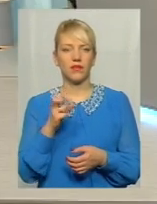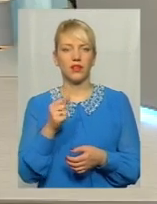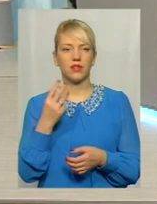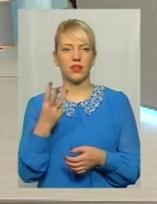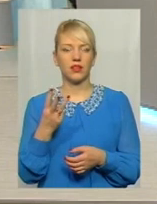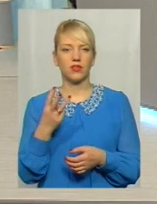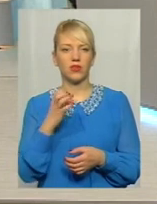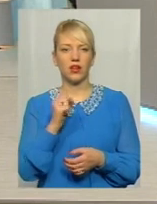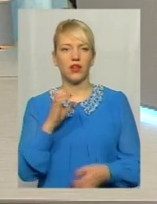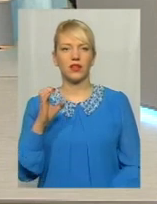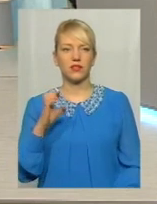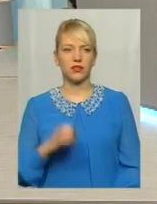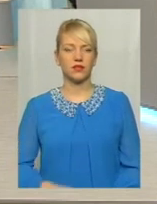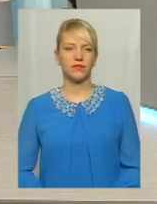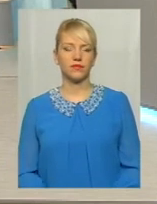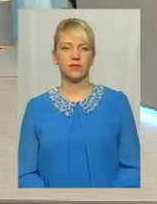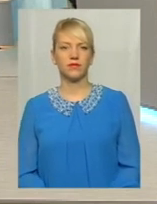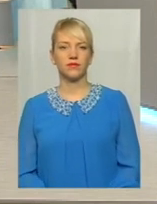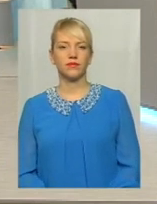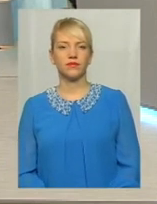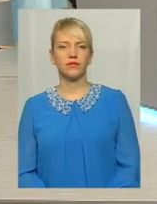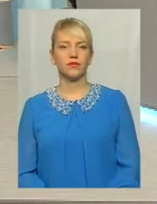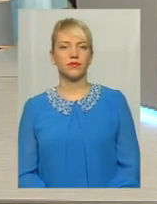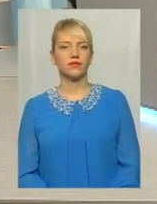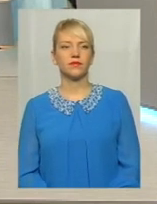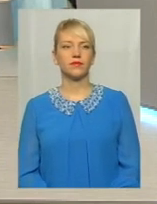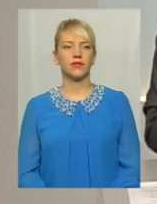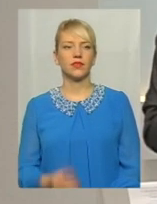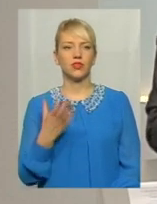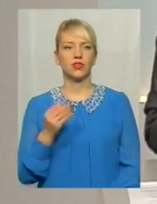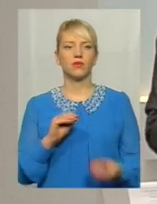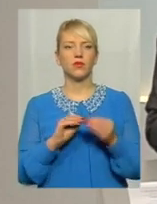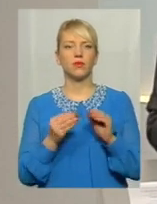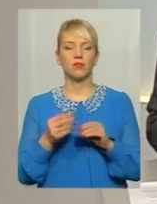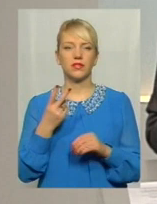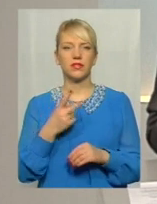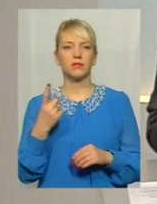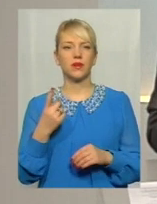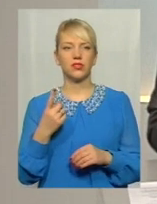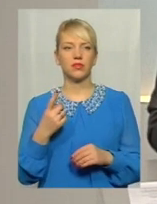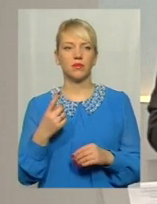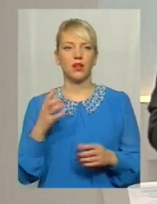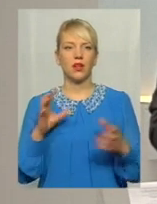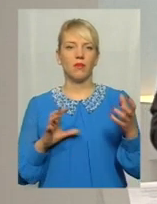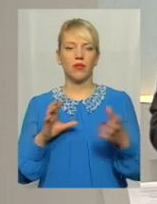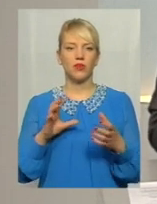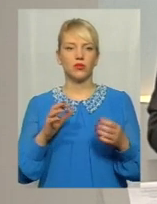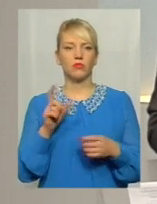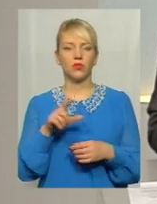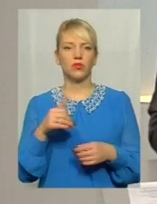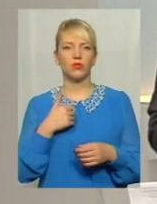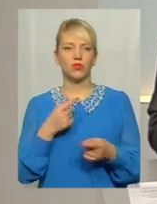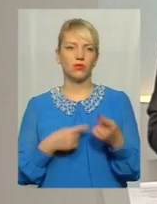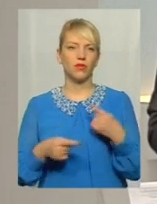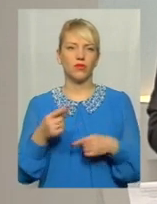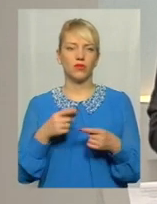На третій автостанції. Та ще проблеми з 21-м маршрутом. Люди просто кричать і хочуть повернути його все ж таки на